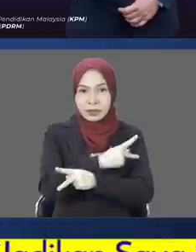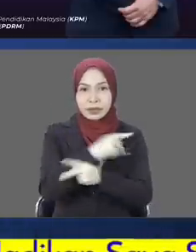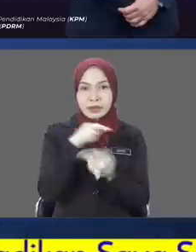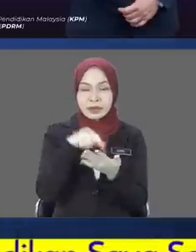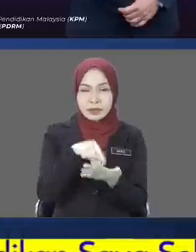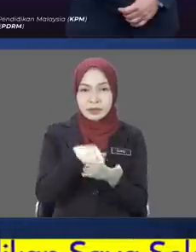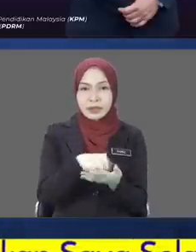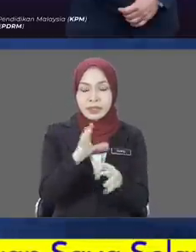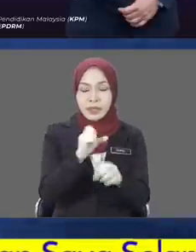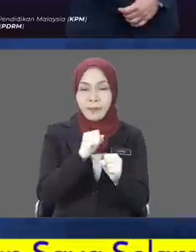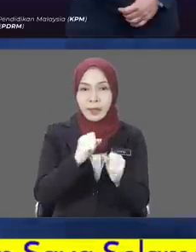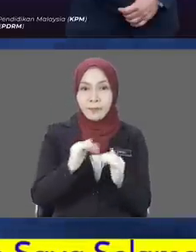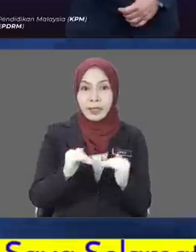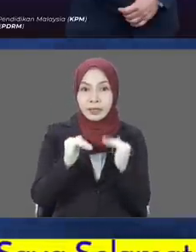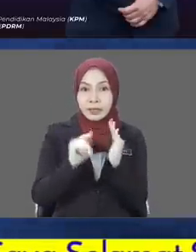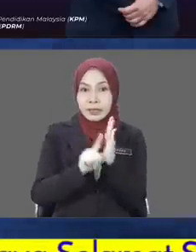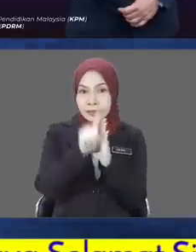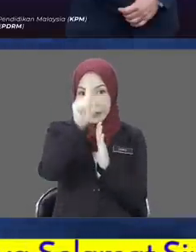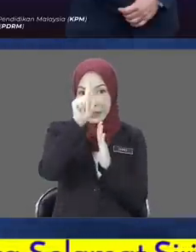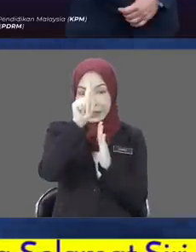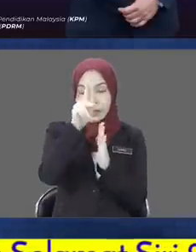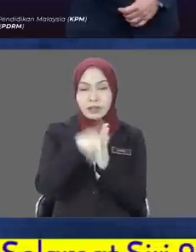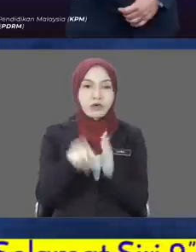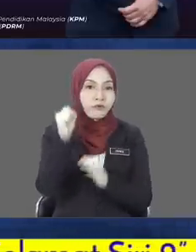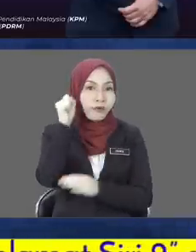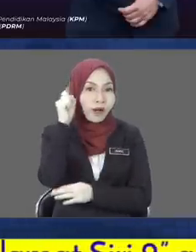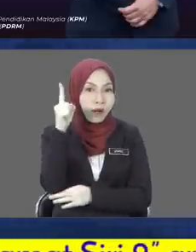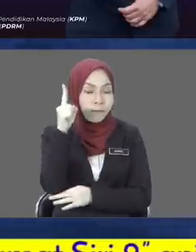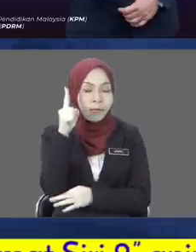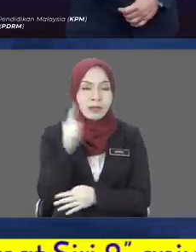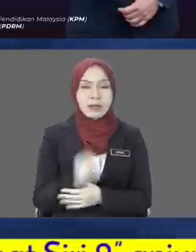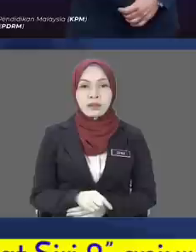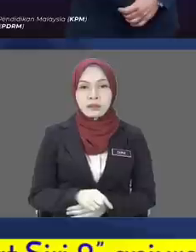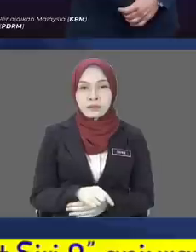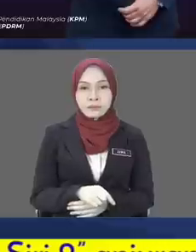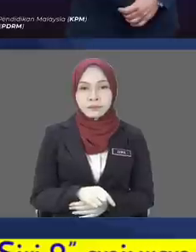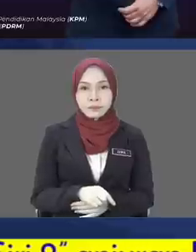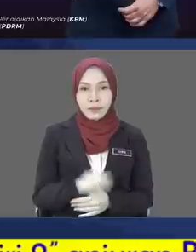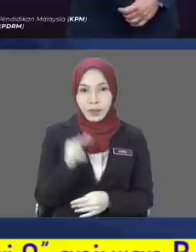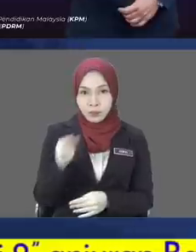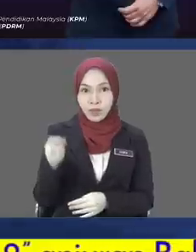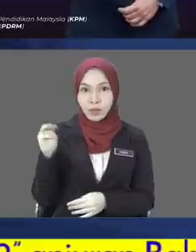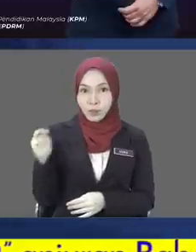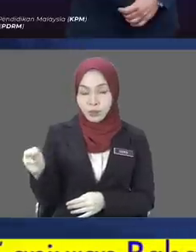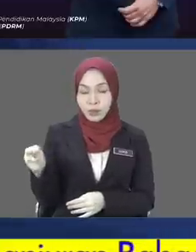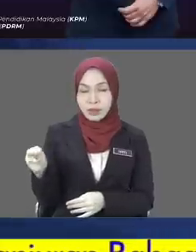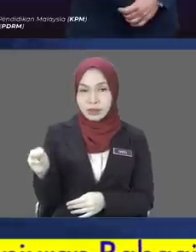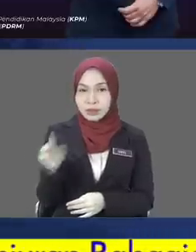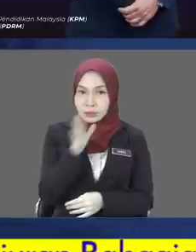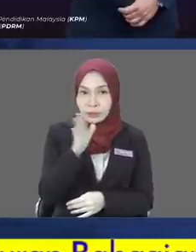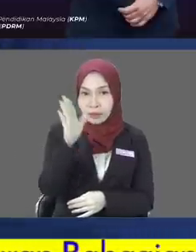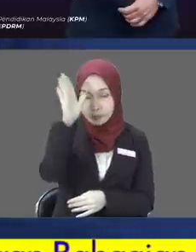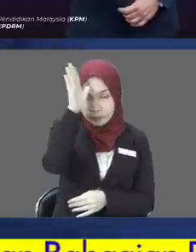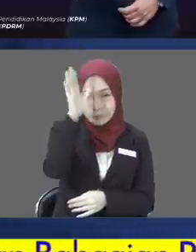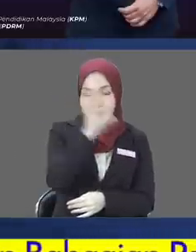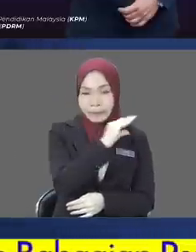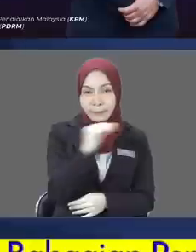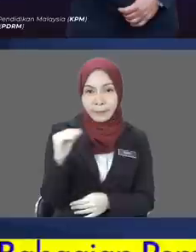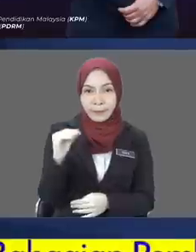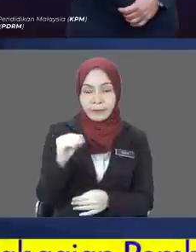ini akan dapat meningkatkan tahap kefahaman para penonton termasuklah murid guru ibu bapak